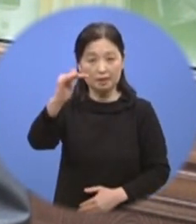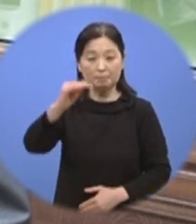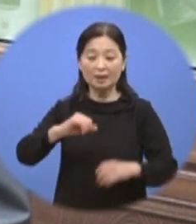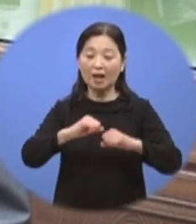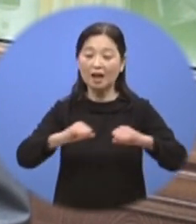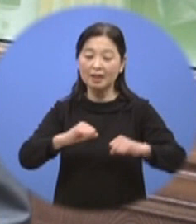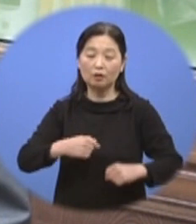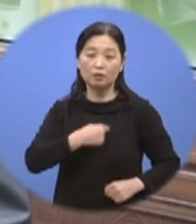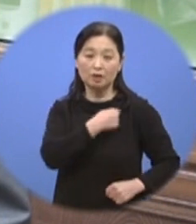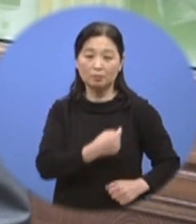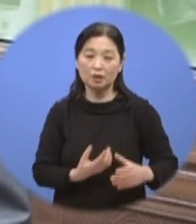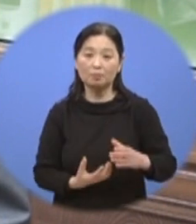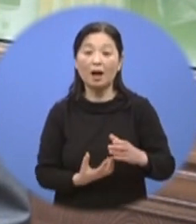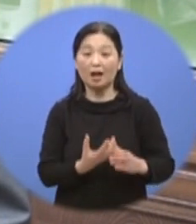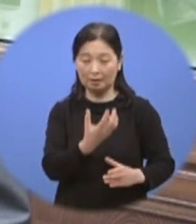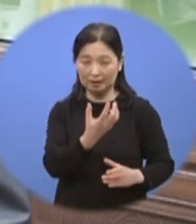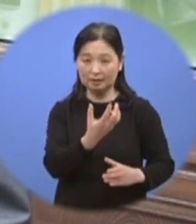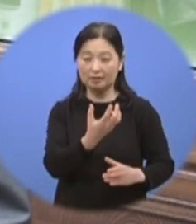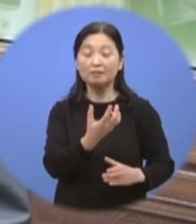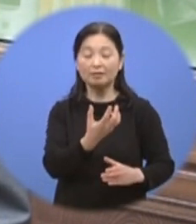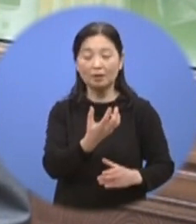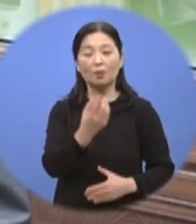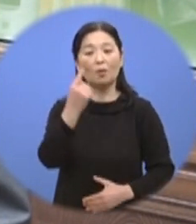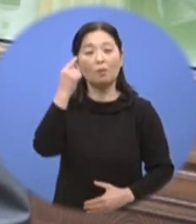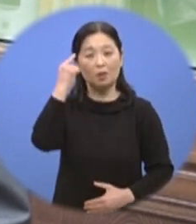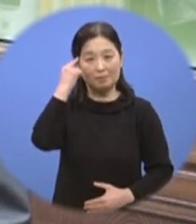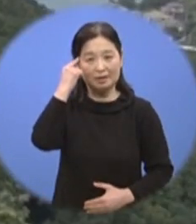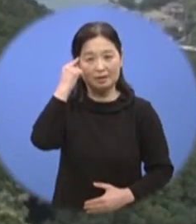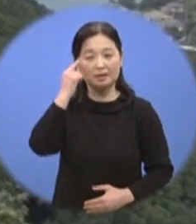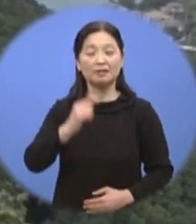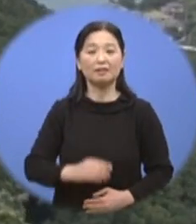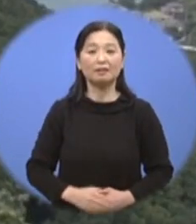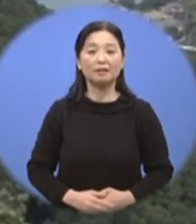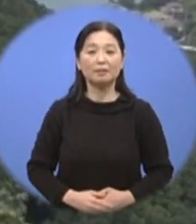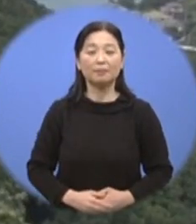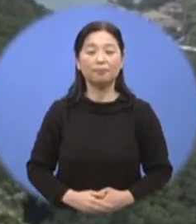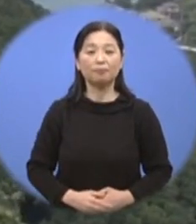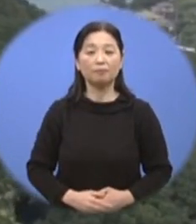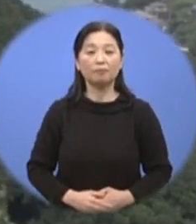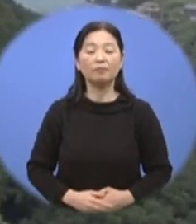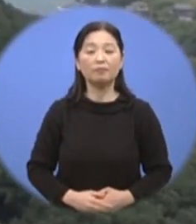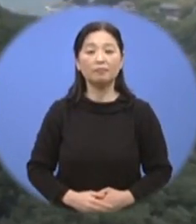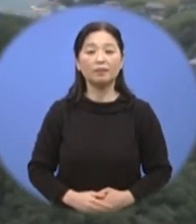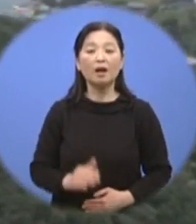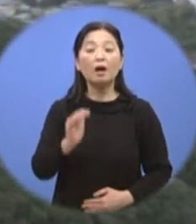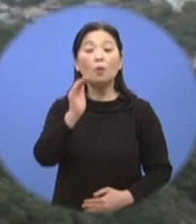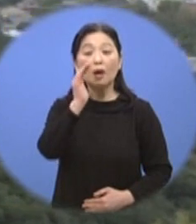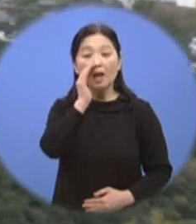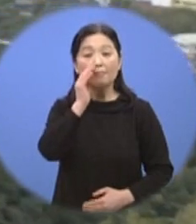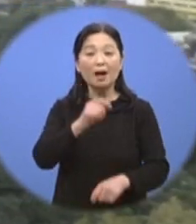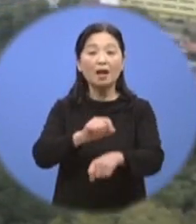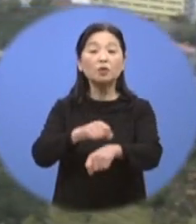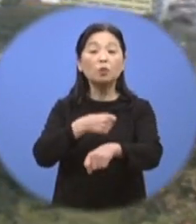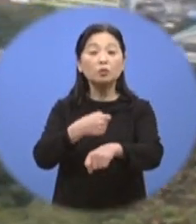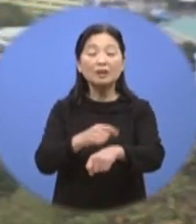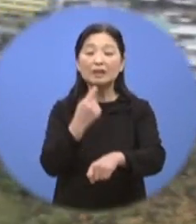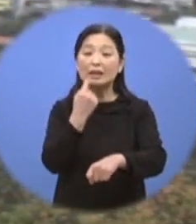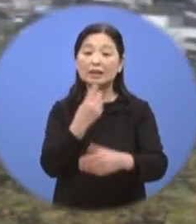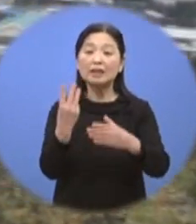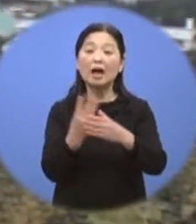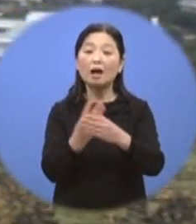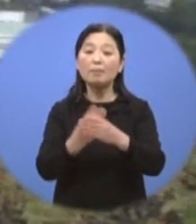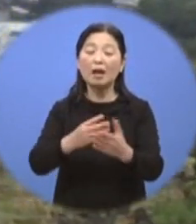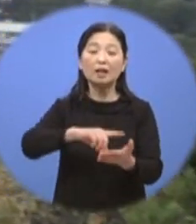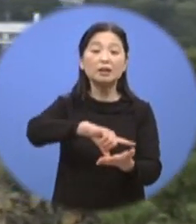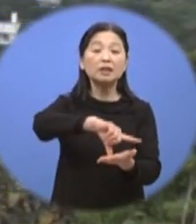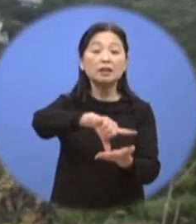きっと高まるぞというふうに思うわけでございます。実は和歌山の特に白浜地域というのは大変